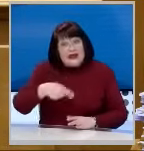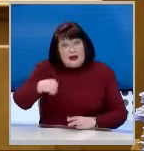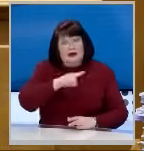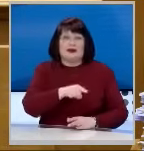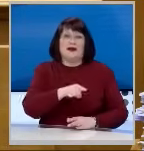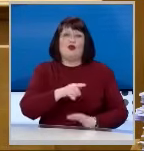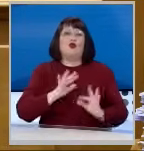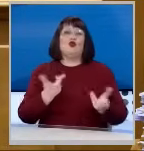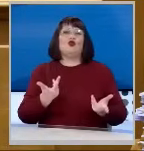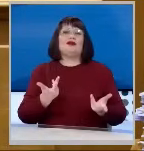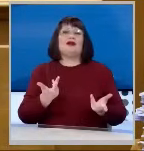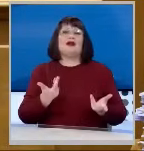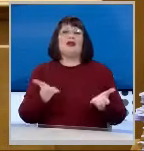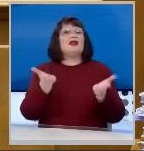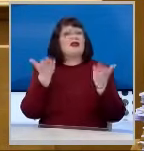καθείρξεως